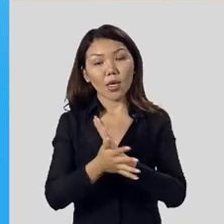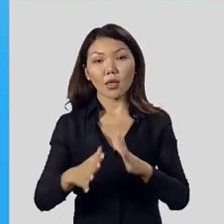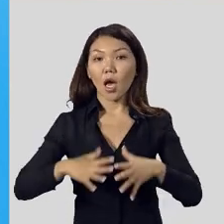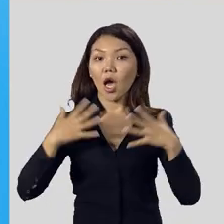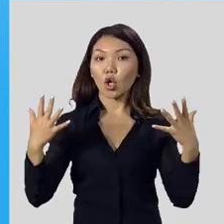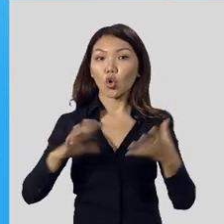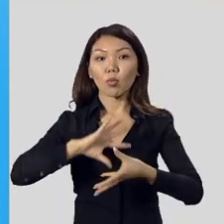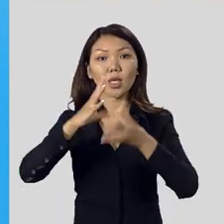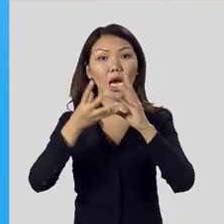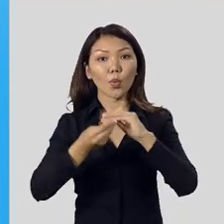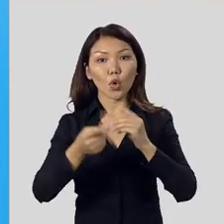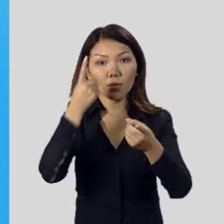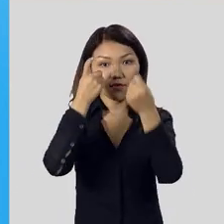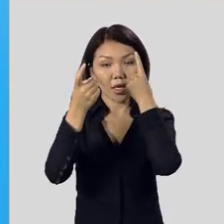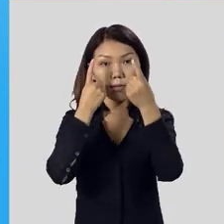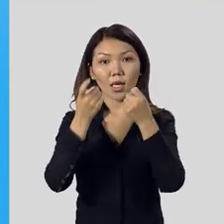объем информации.